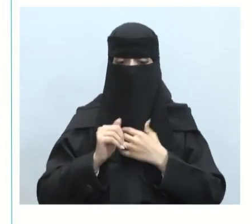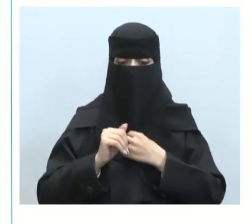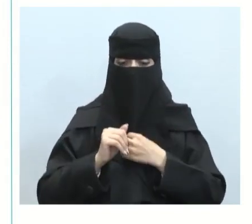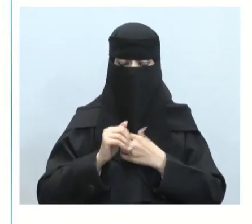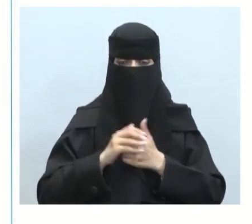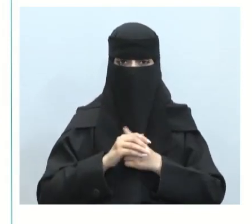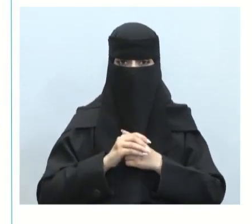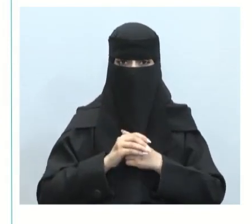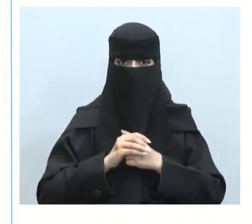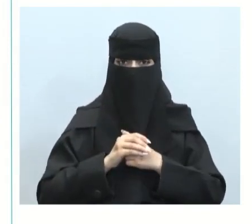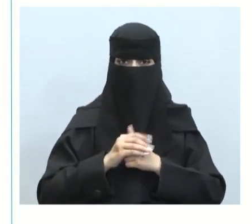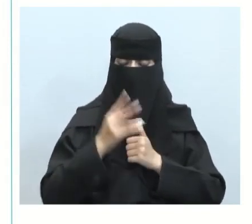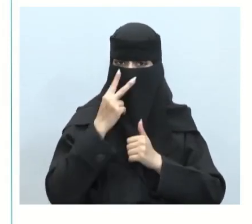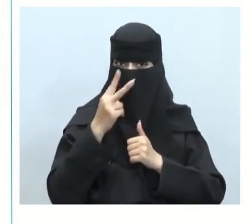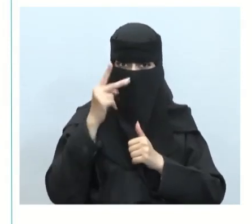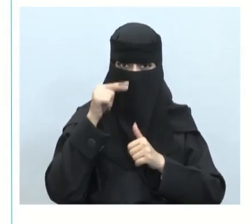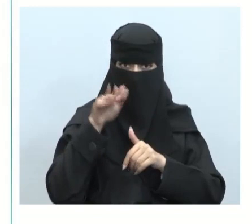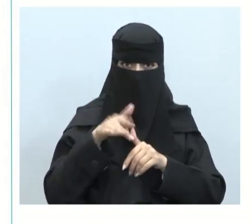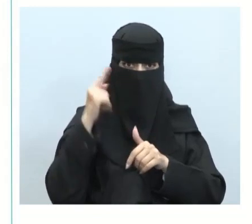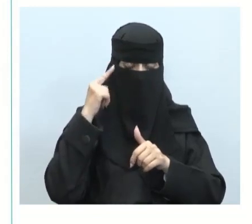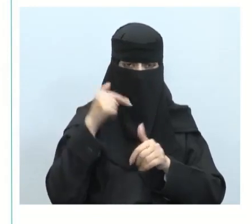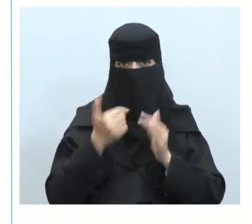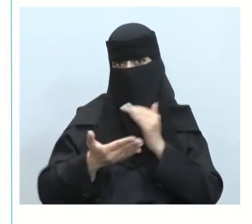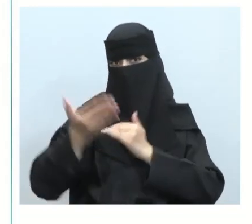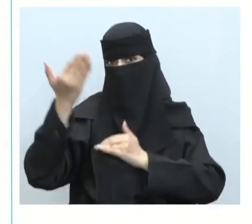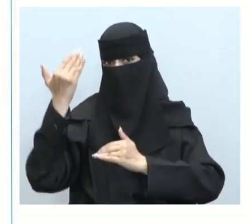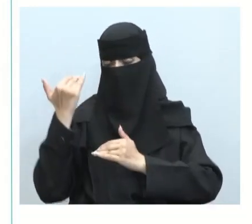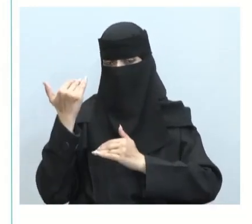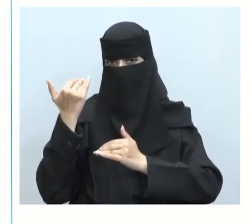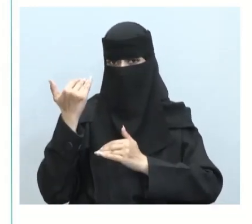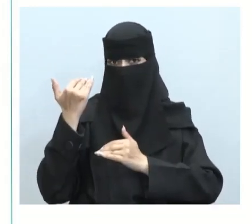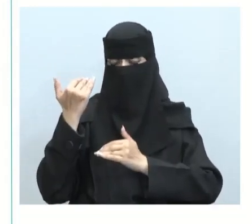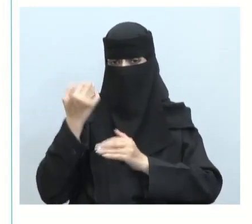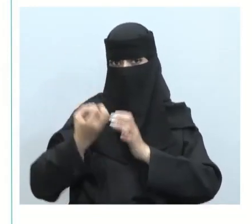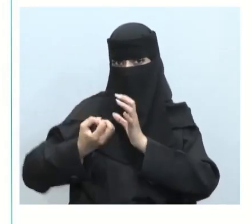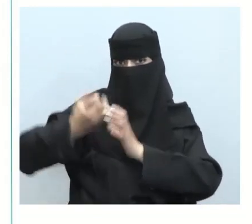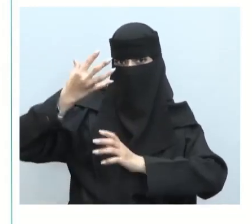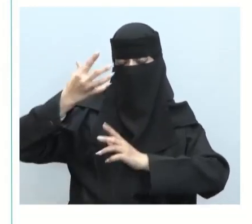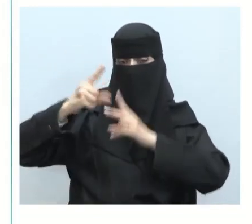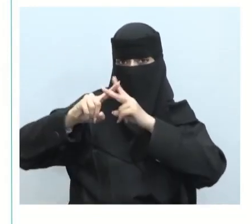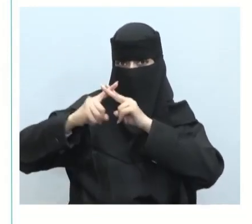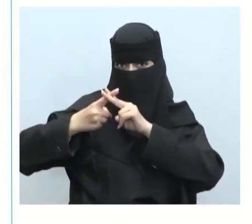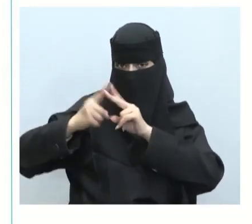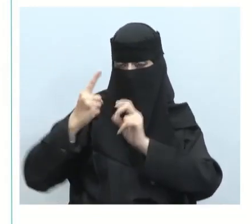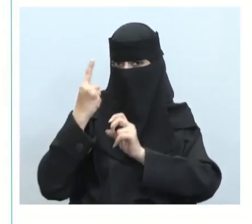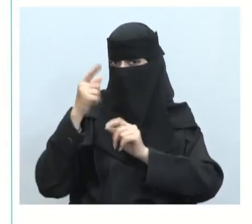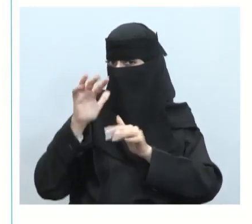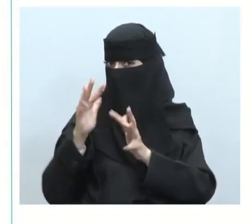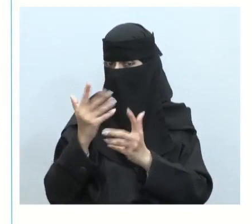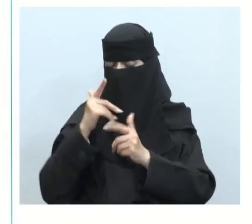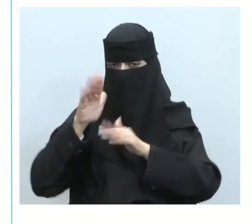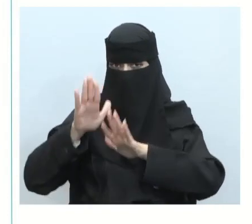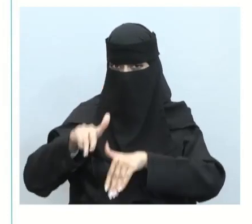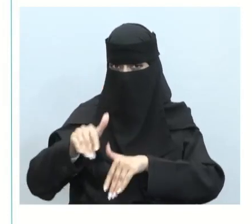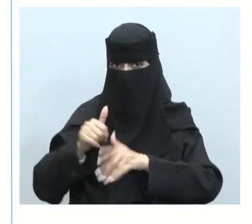الاوليه لو تذكرنا ما قبل الثوره الصناعيه الاولى ما الذي كان